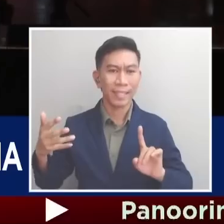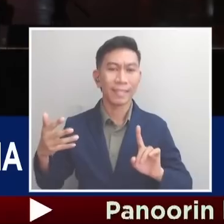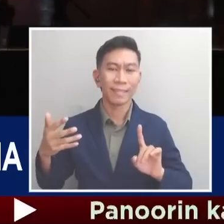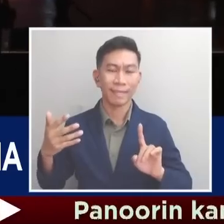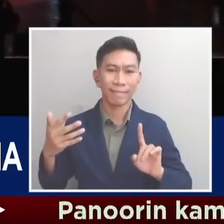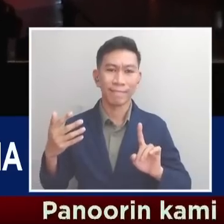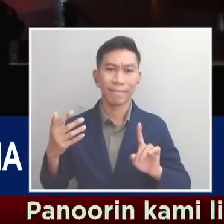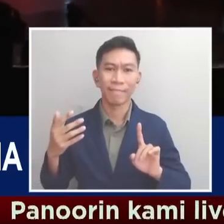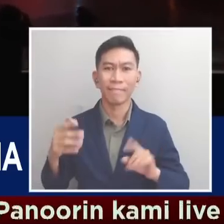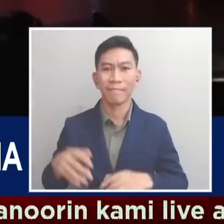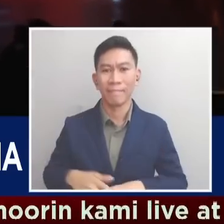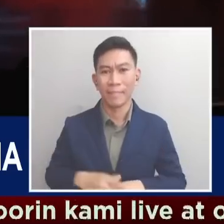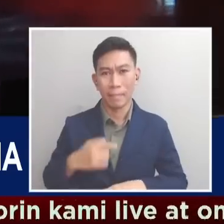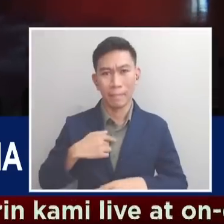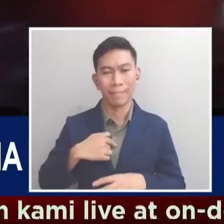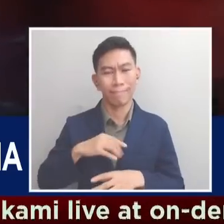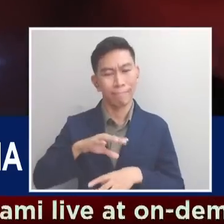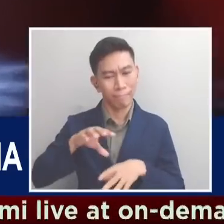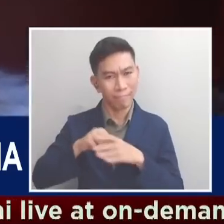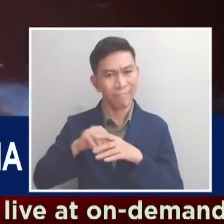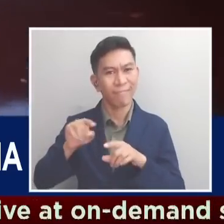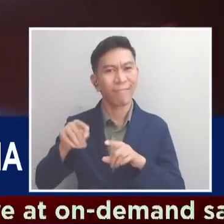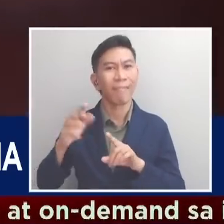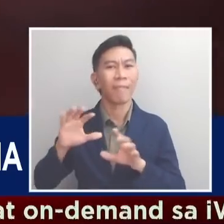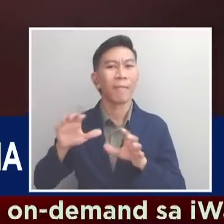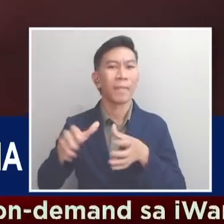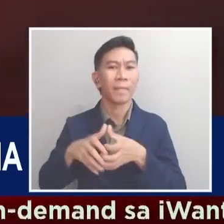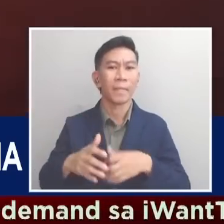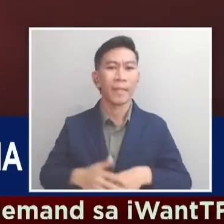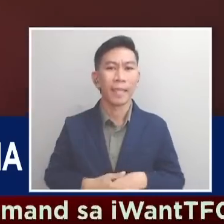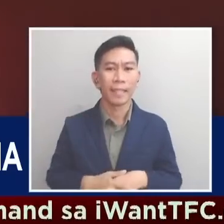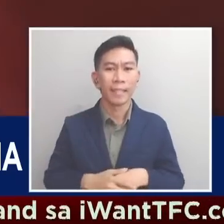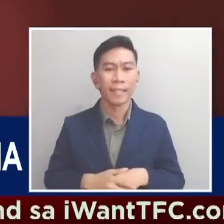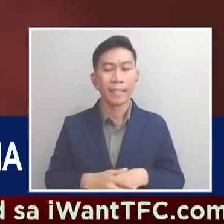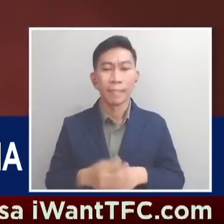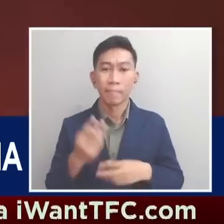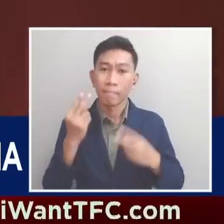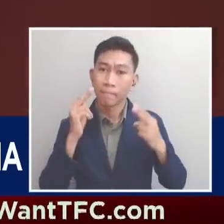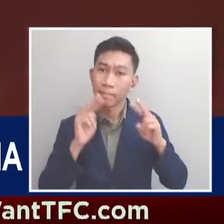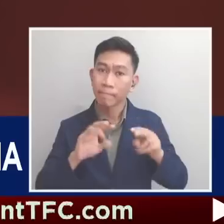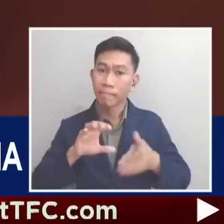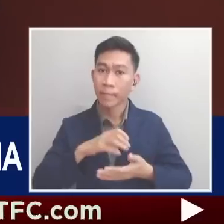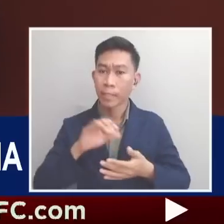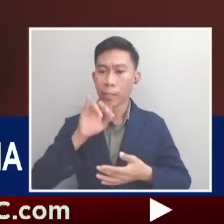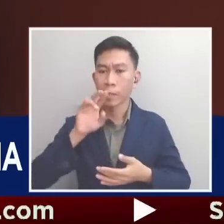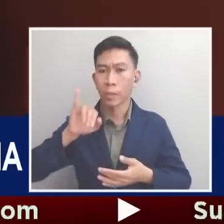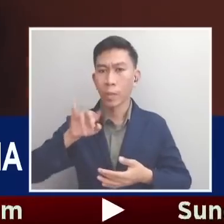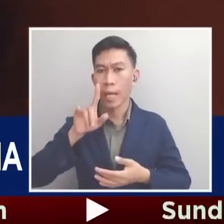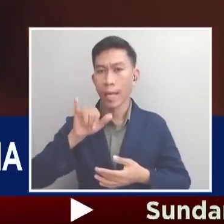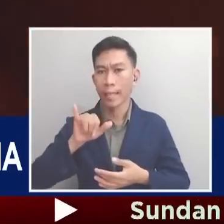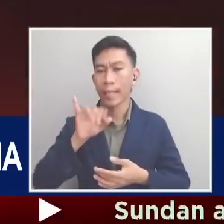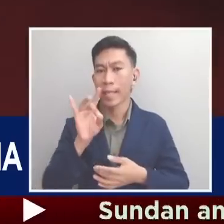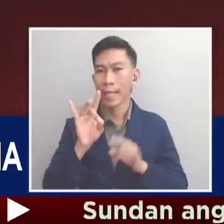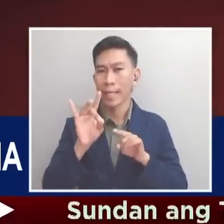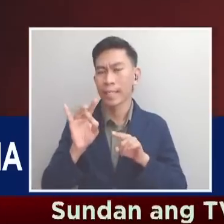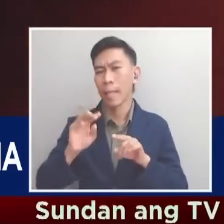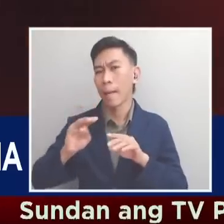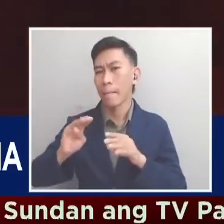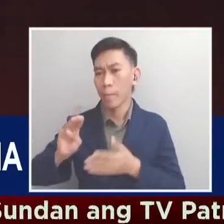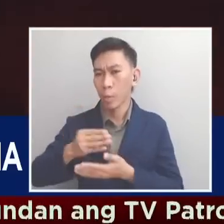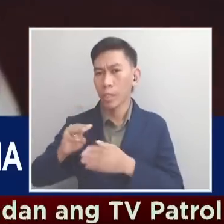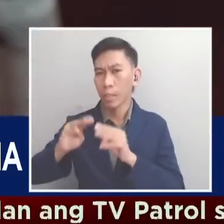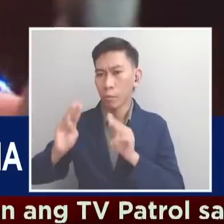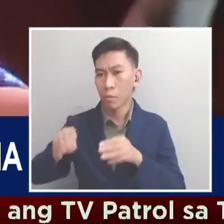LGBTQIA+. Mapapanood ang Sherian Regis All Out Anniversary Concert sa July 8 sa Music Museum at lilipad din agad si